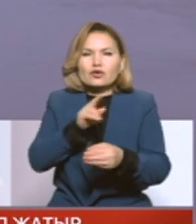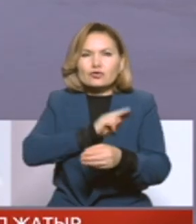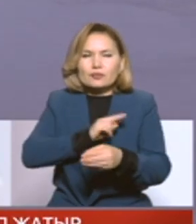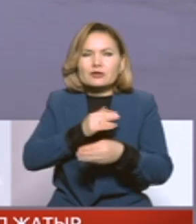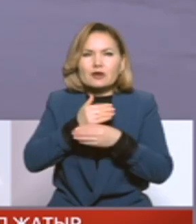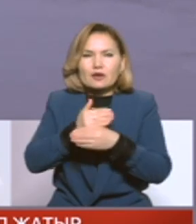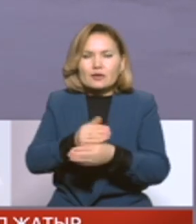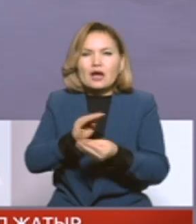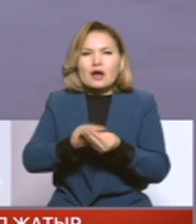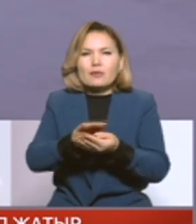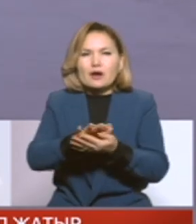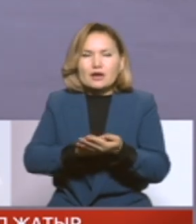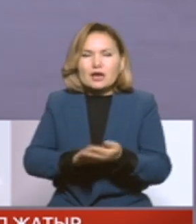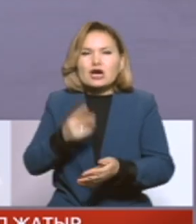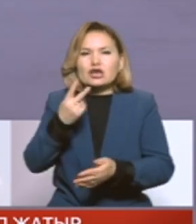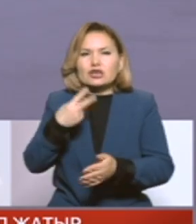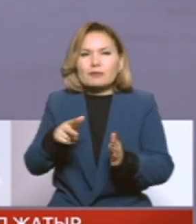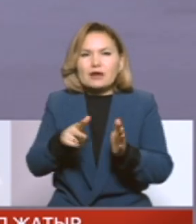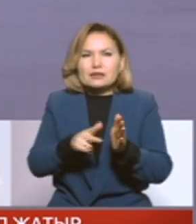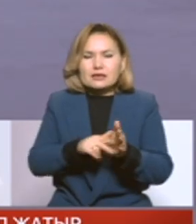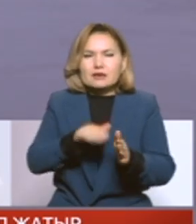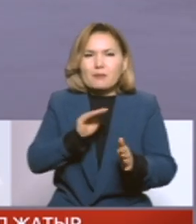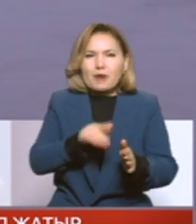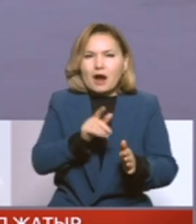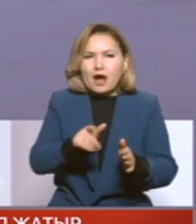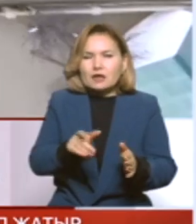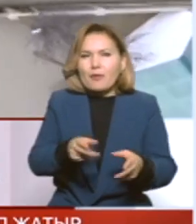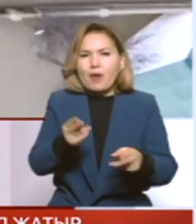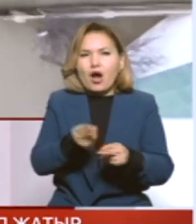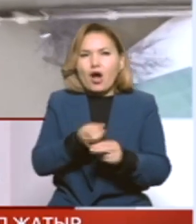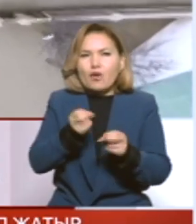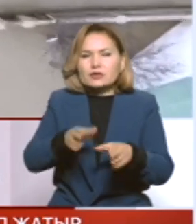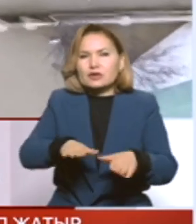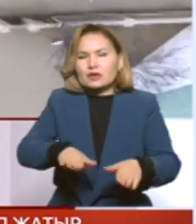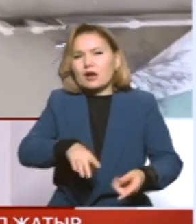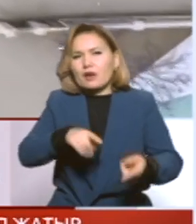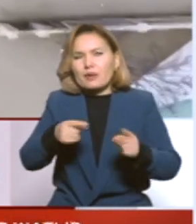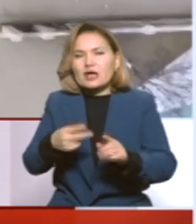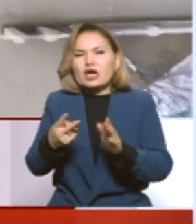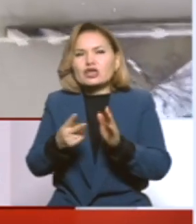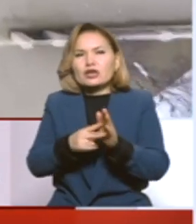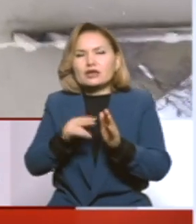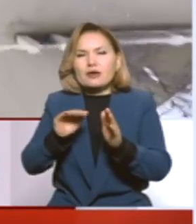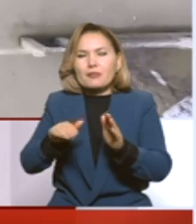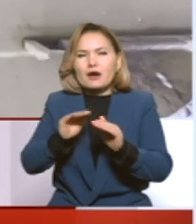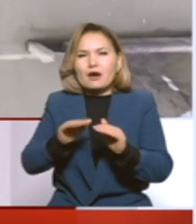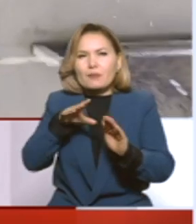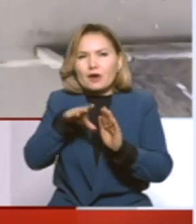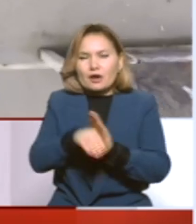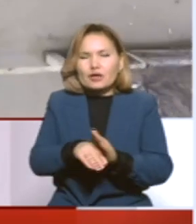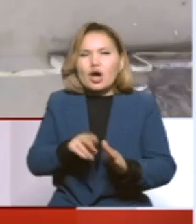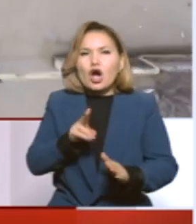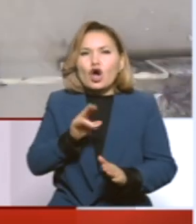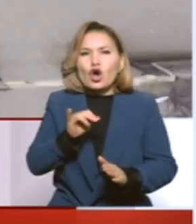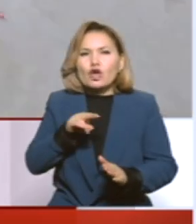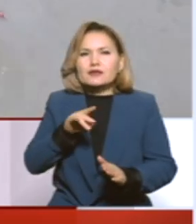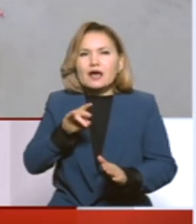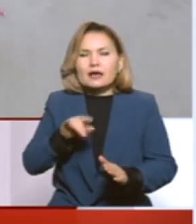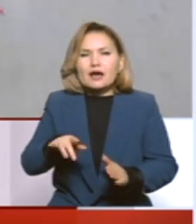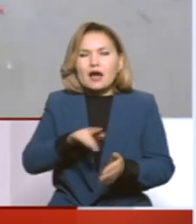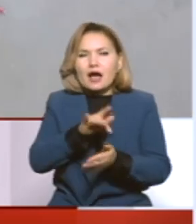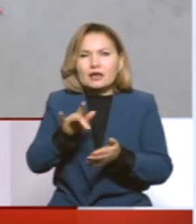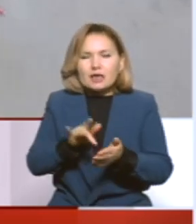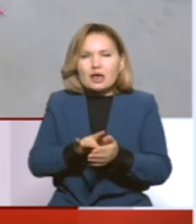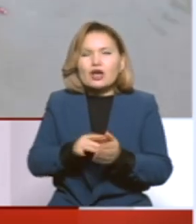Қазір соңғы ақпаратқа сәйкес 28 мыңнан астам адам қауіпсіз жерге көшірілген, оның 7 мыңы бала. Жалпы біз тұрған Құлсары қаласында 14